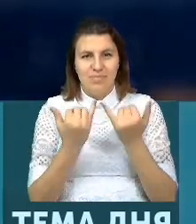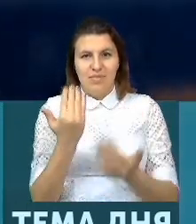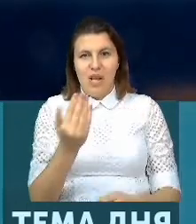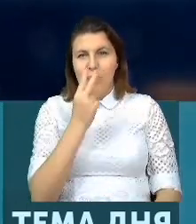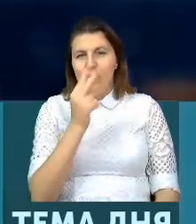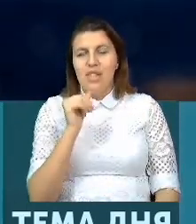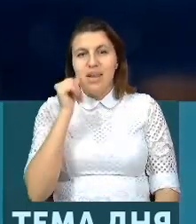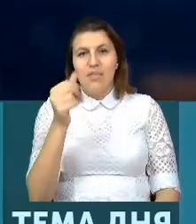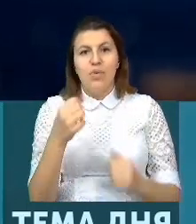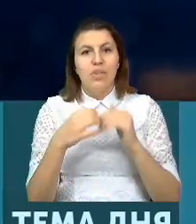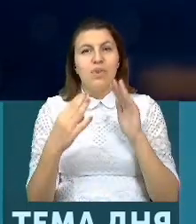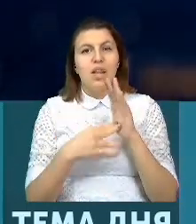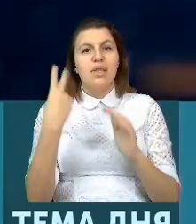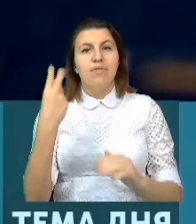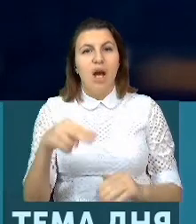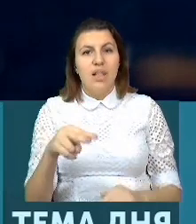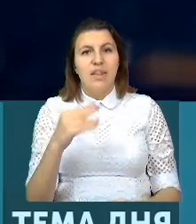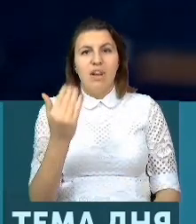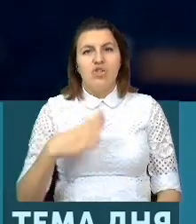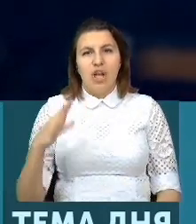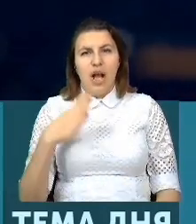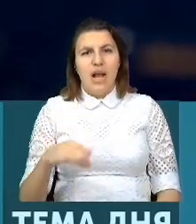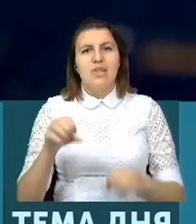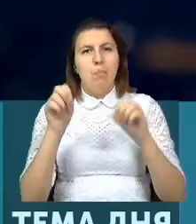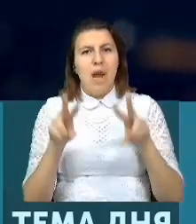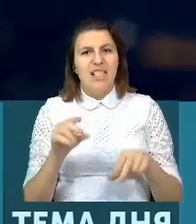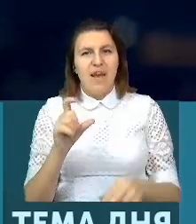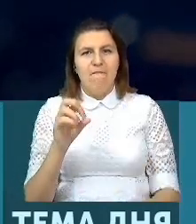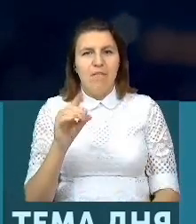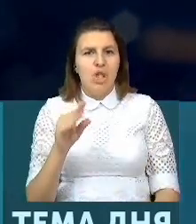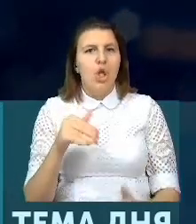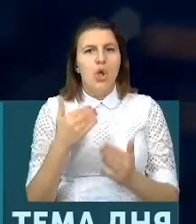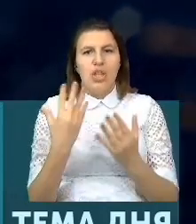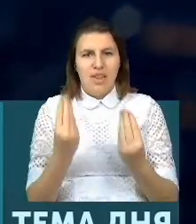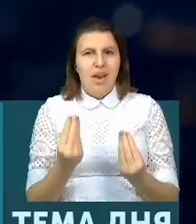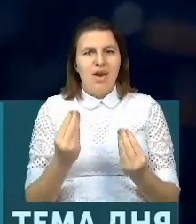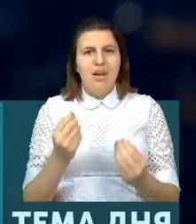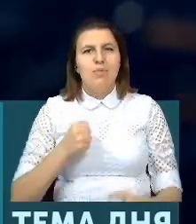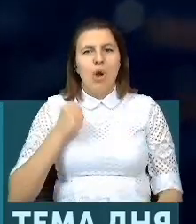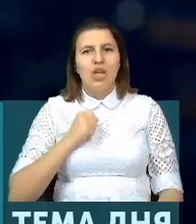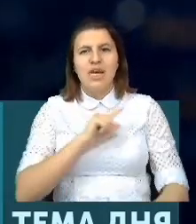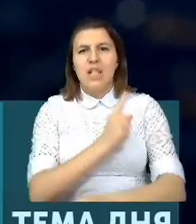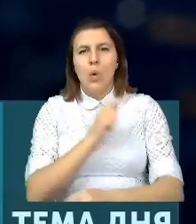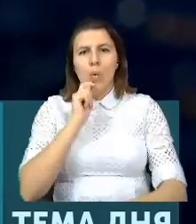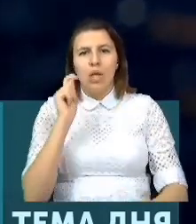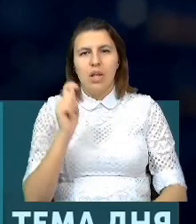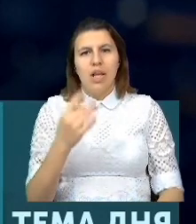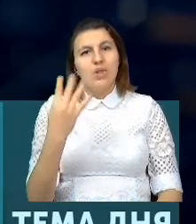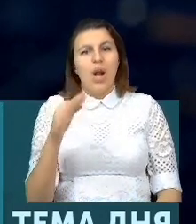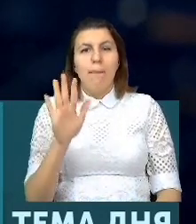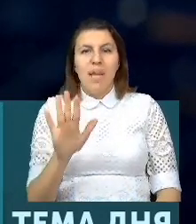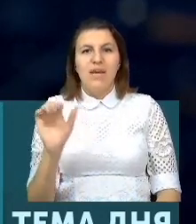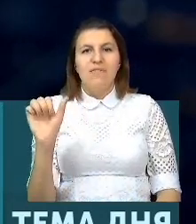о 19:20. На вас чекає спецефір до Дня Збройних Сил України. Тривати він буде близько 45